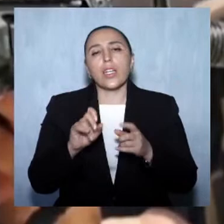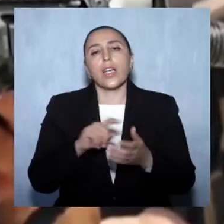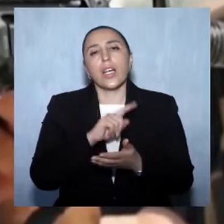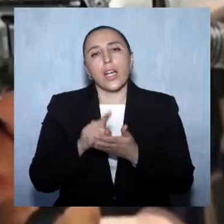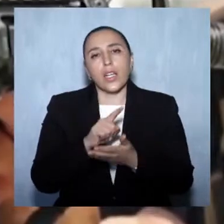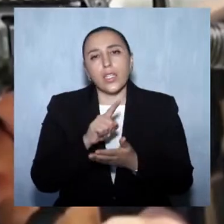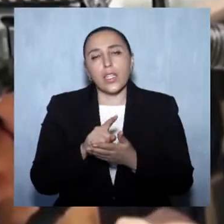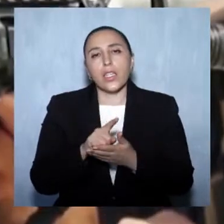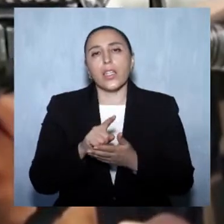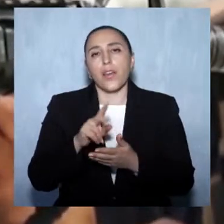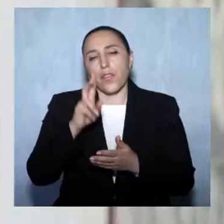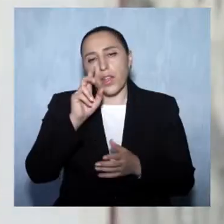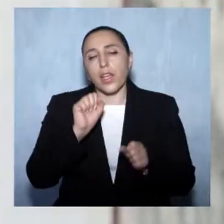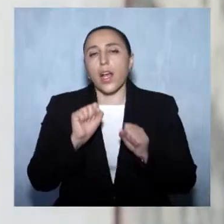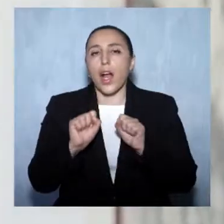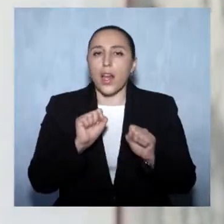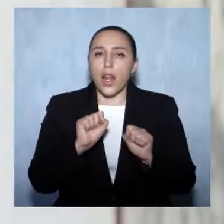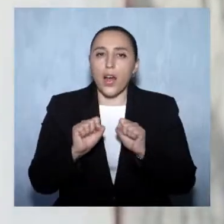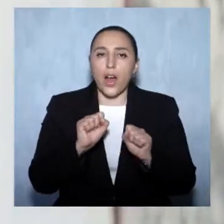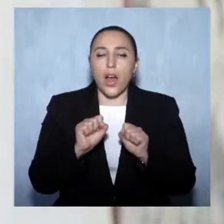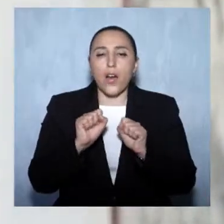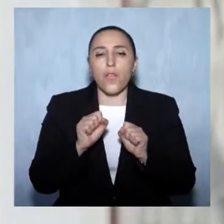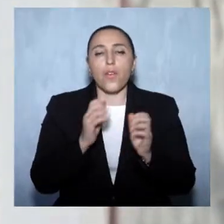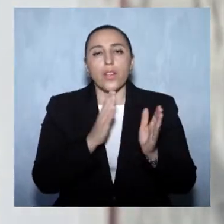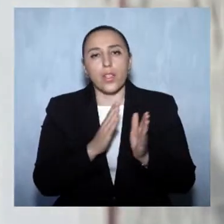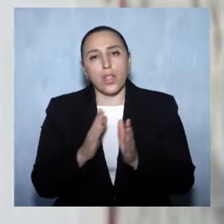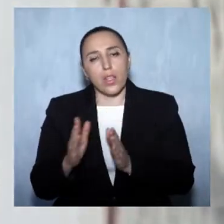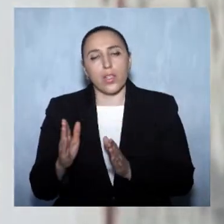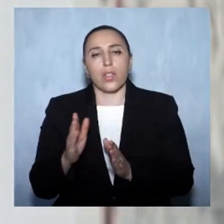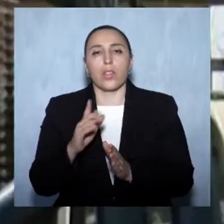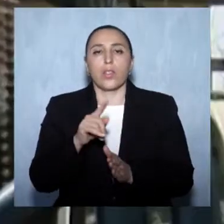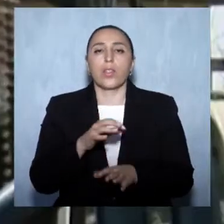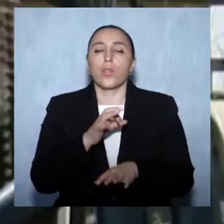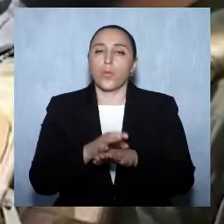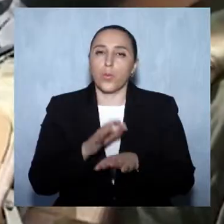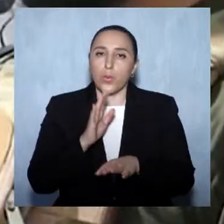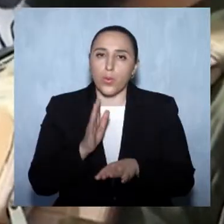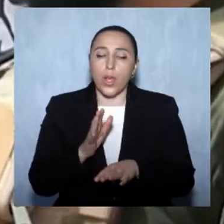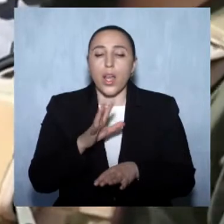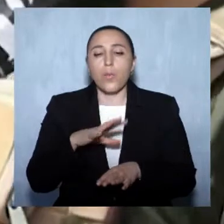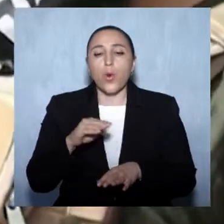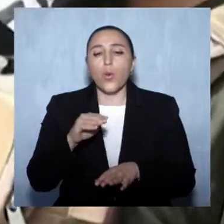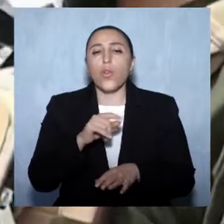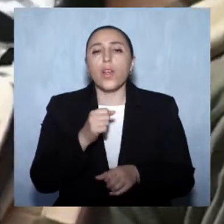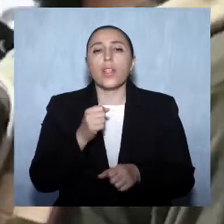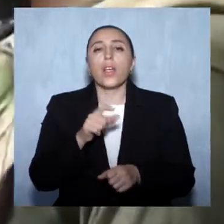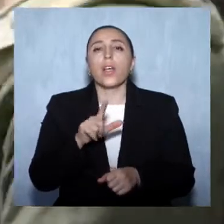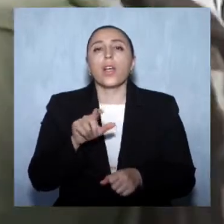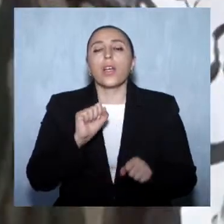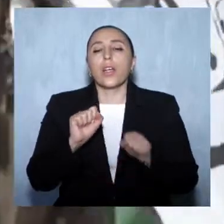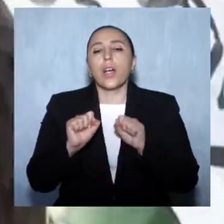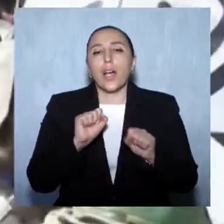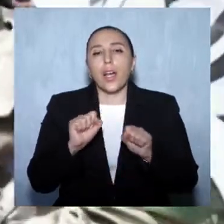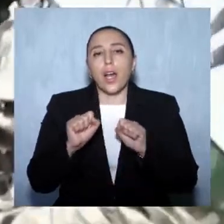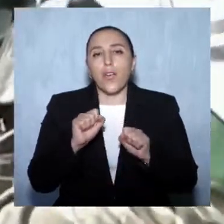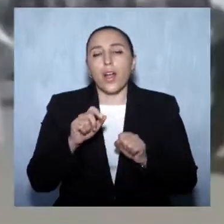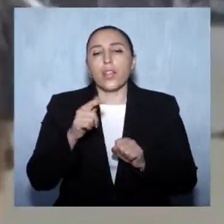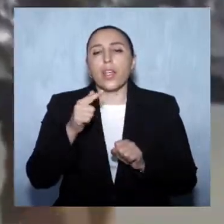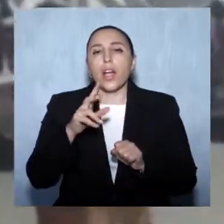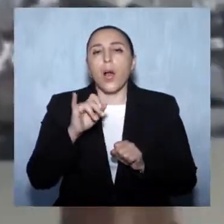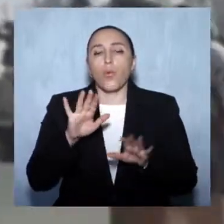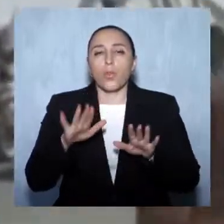և երկրի կառավարումն իսլամի նորմերին համապատասխանեցման վրա։ Վերահիշատակված բոլոր գործիչներն արդեն իսկ Քաբուլում են, որտեղ